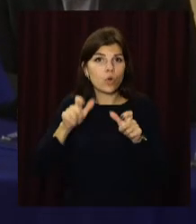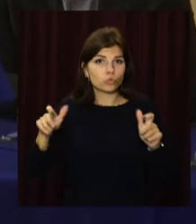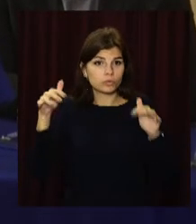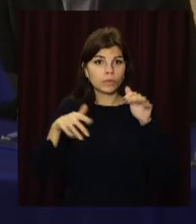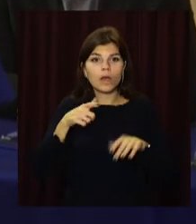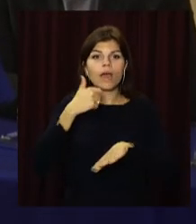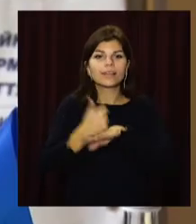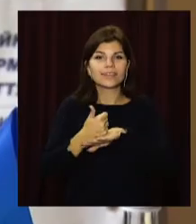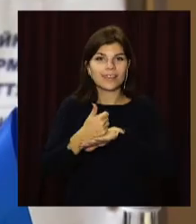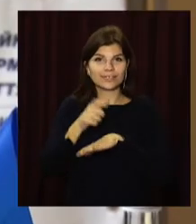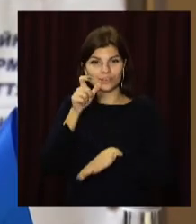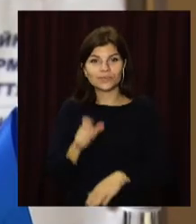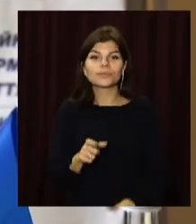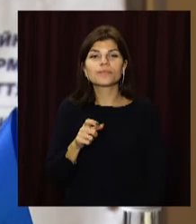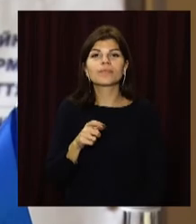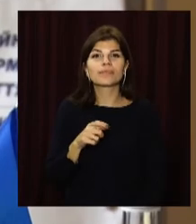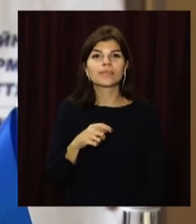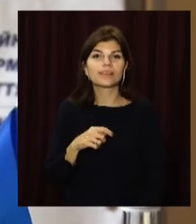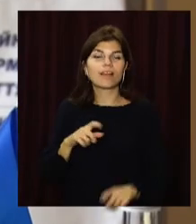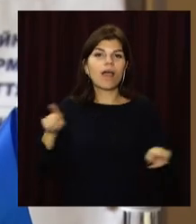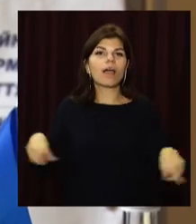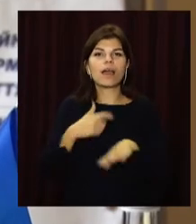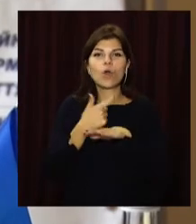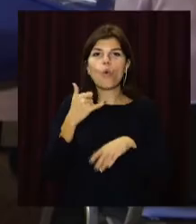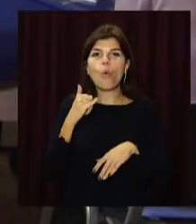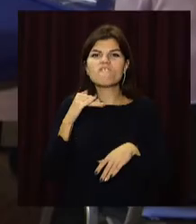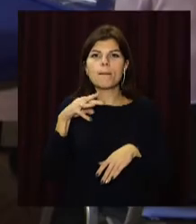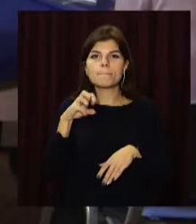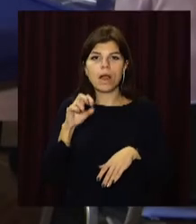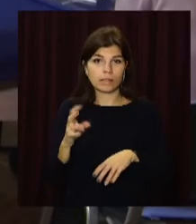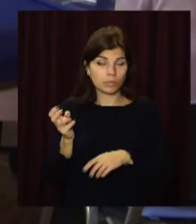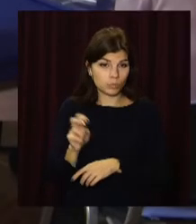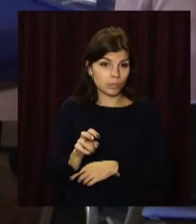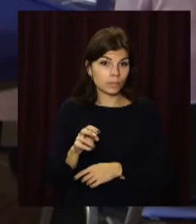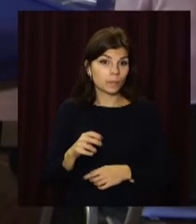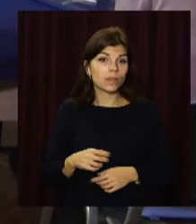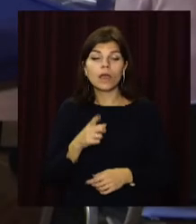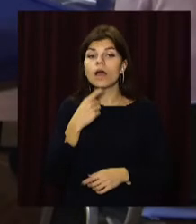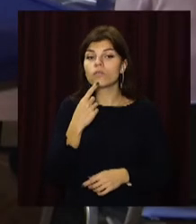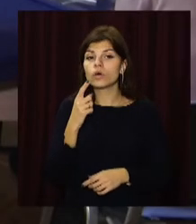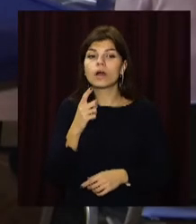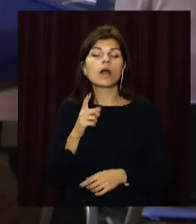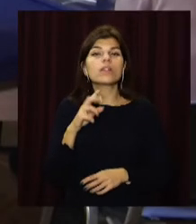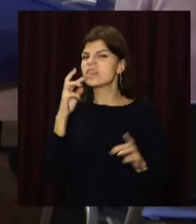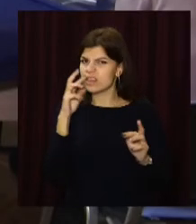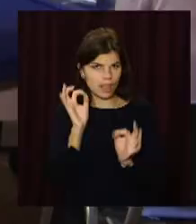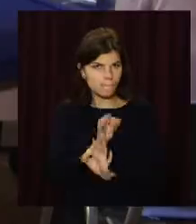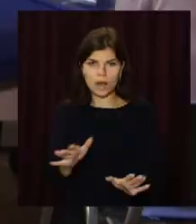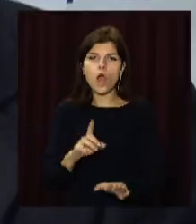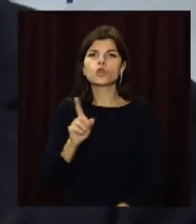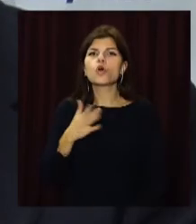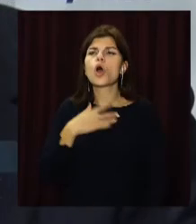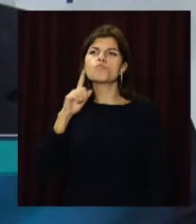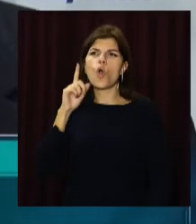голова Дніпропетровської регіональної парторганізації Геннадій Гуфман. Неправда, коли говорять, що молодіж не наш